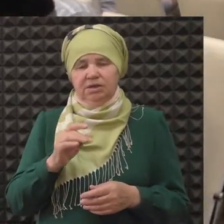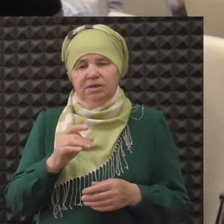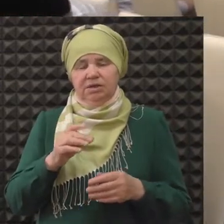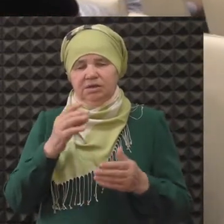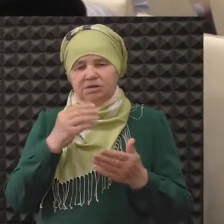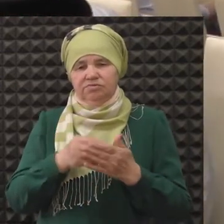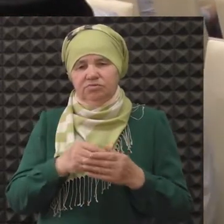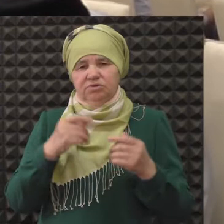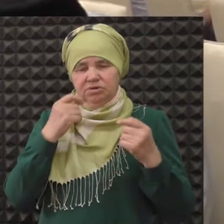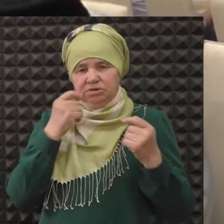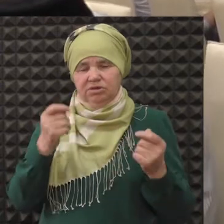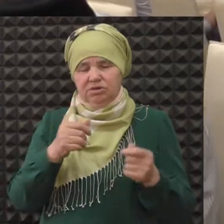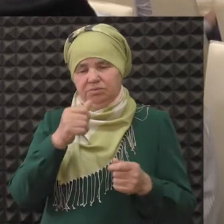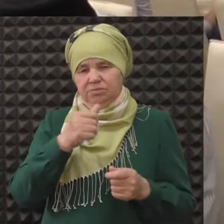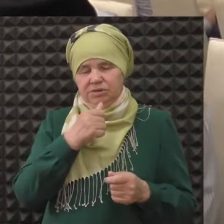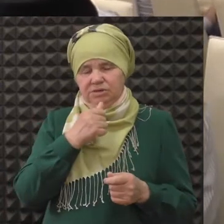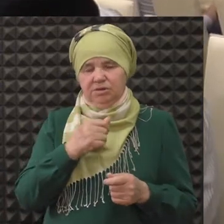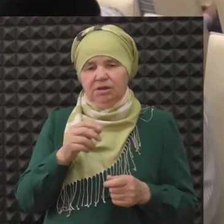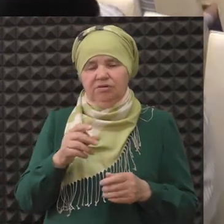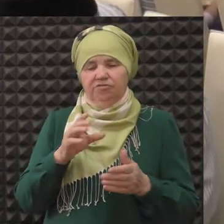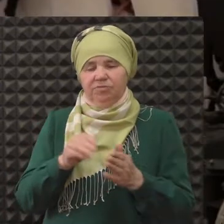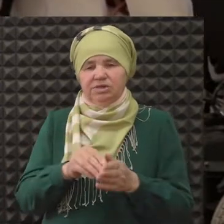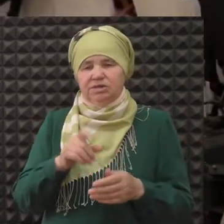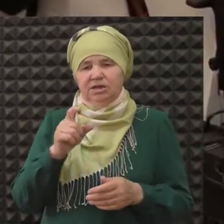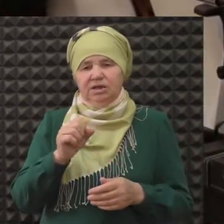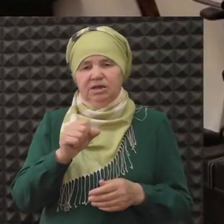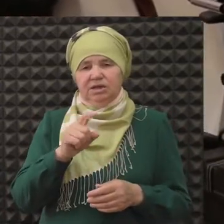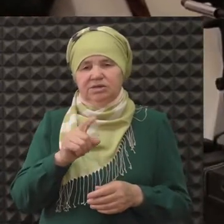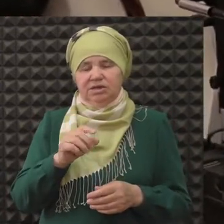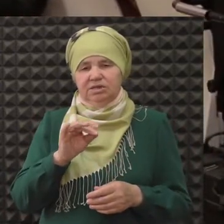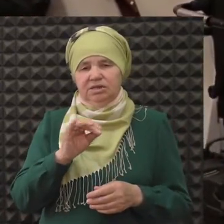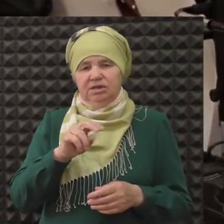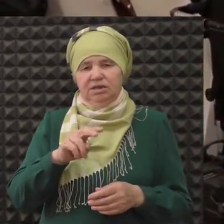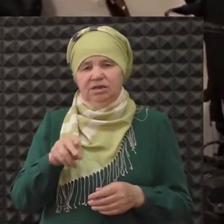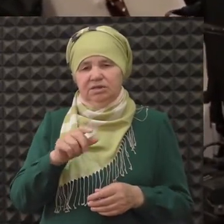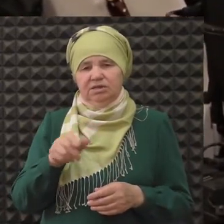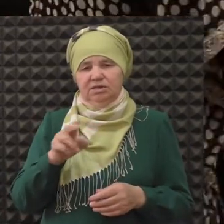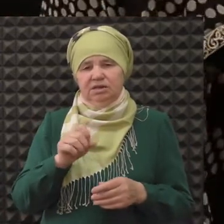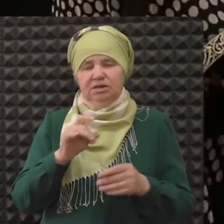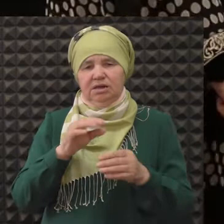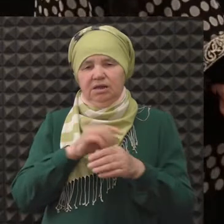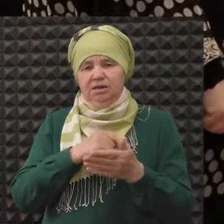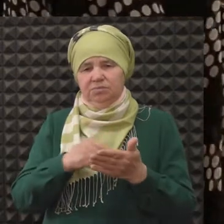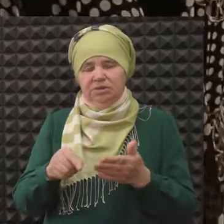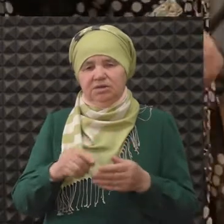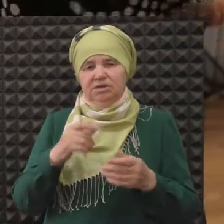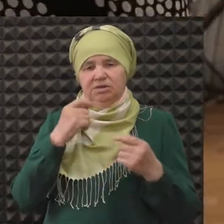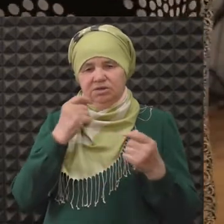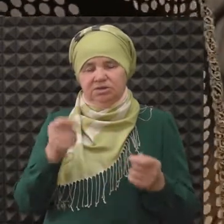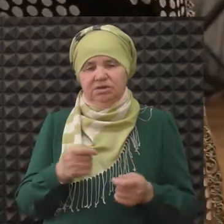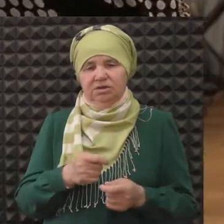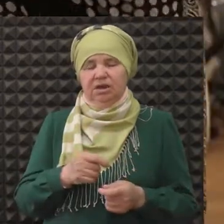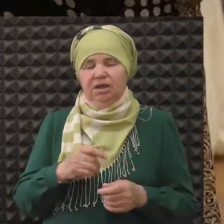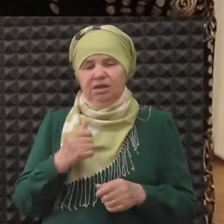дни рождения. Вместе с Элдаром Хазратом Баязитовым они стояли у истоков основания фонда Ердам. Главный кази Татарстана Джалиль